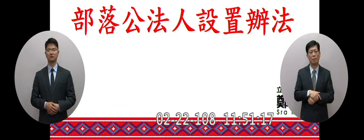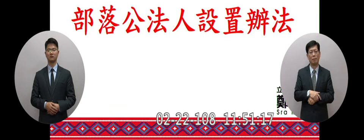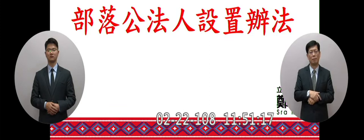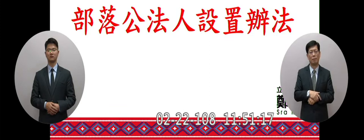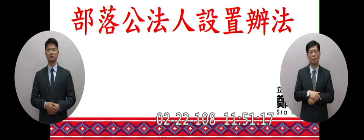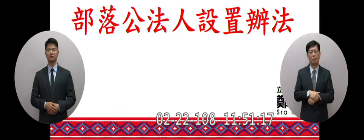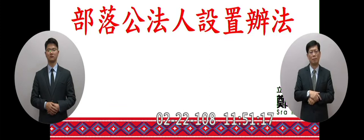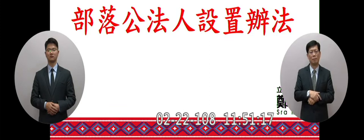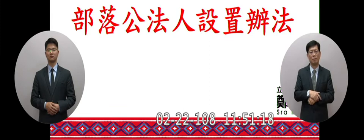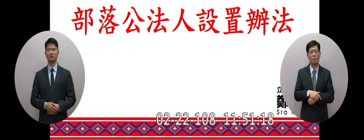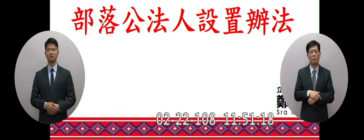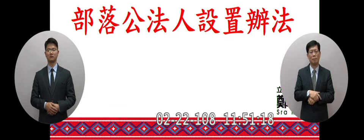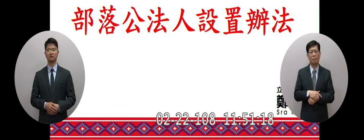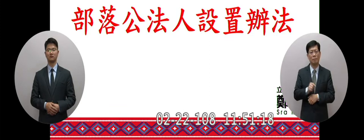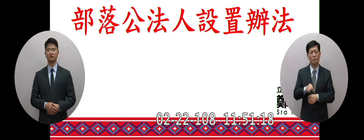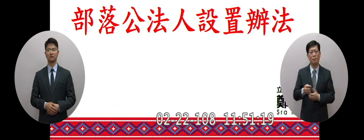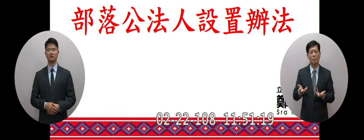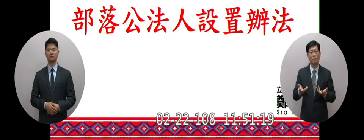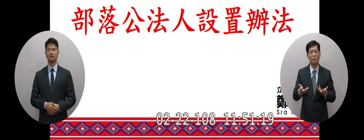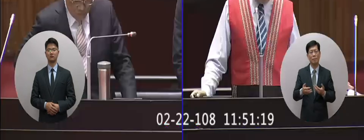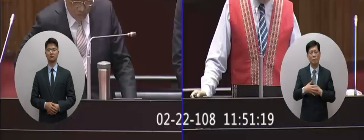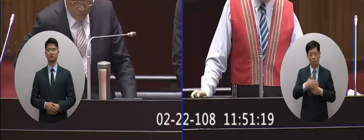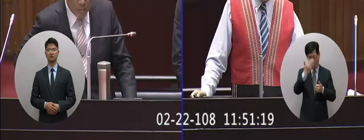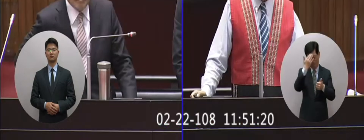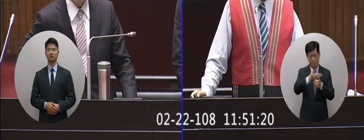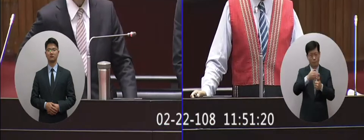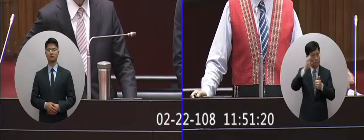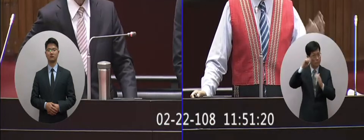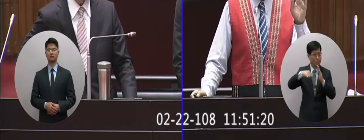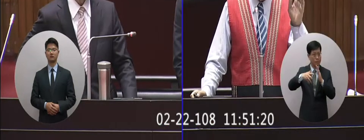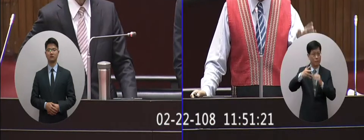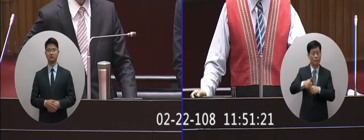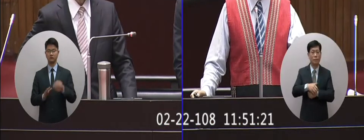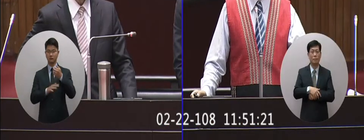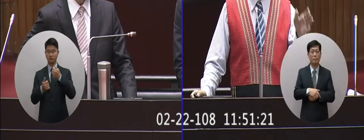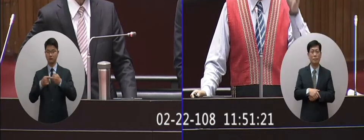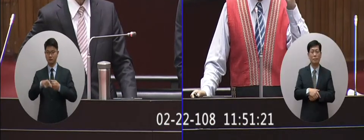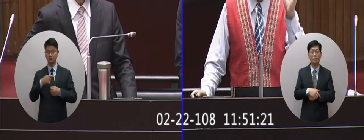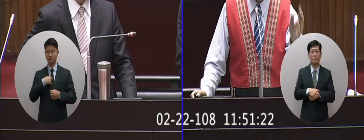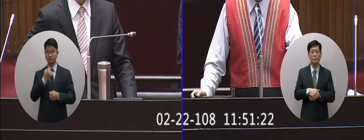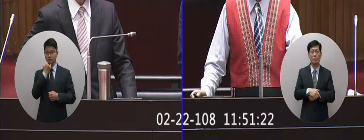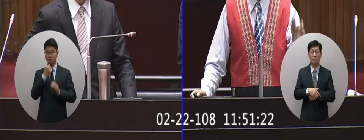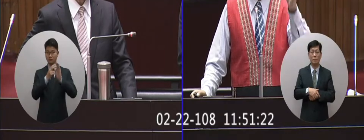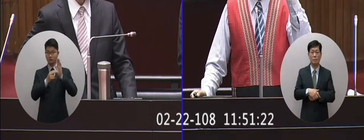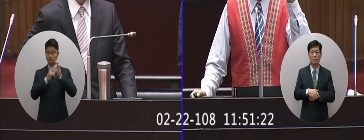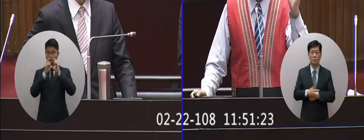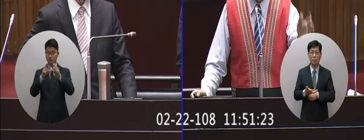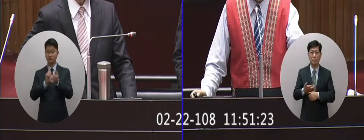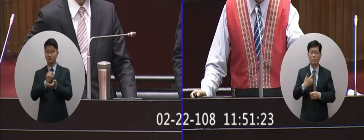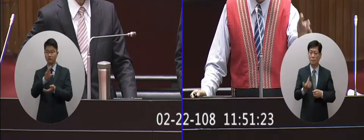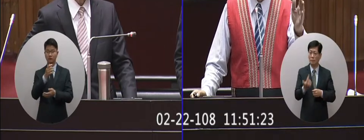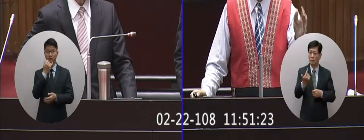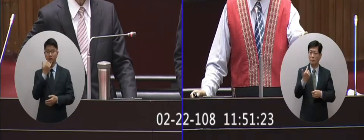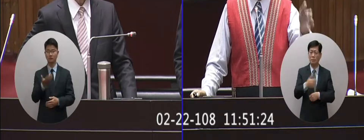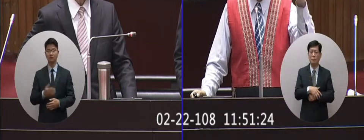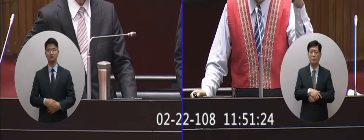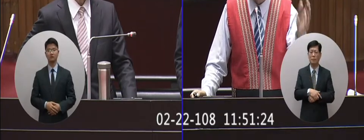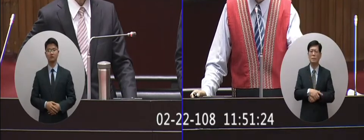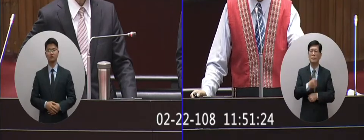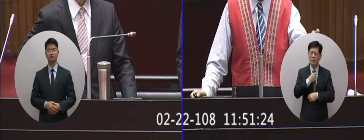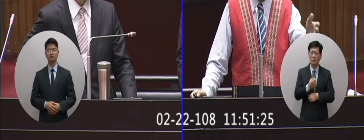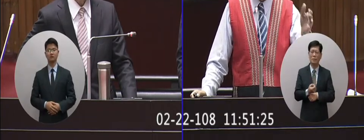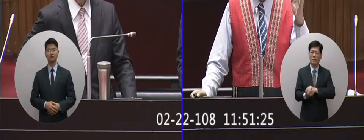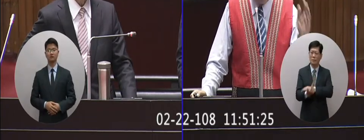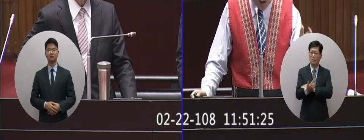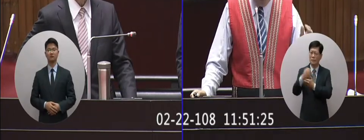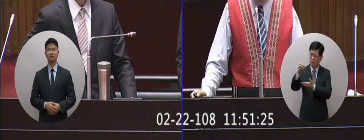啊。所以这个部分呢，也请苏院长， 我能不能针对前面的部分让我来说，跟你报告一下。 很快，最主要是要很